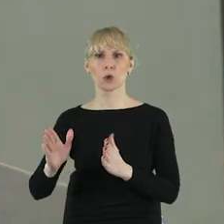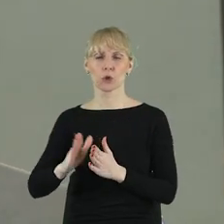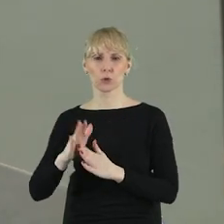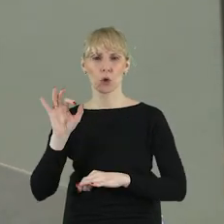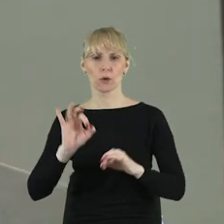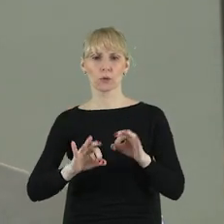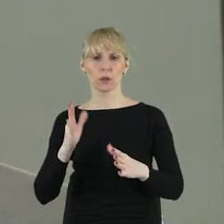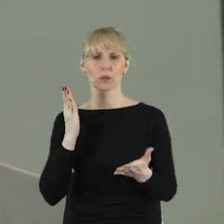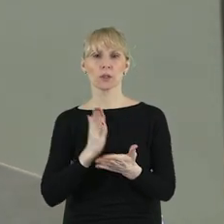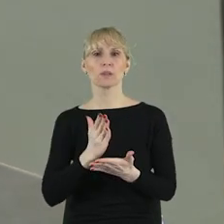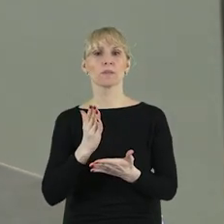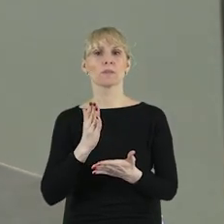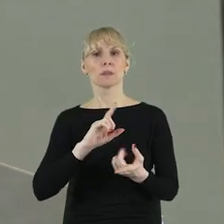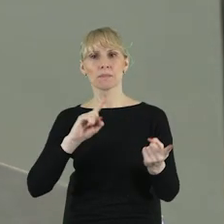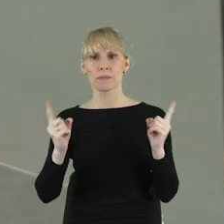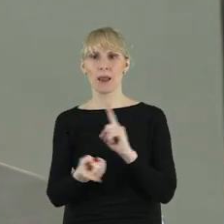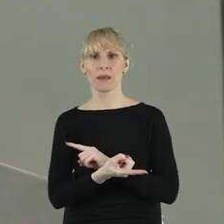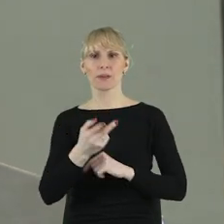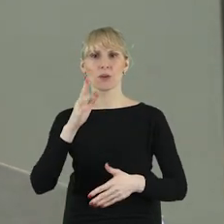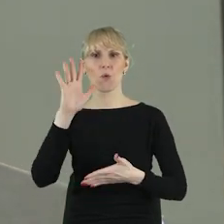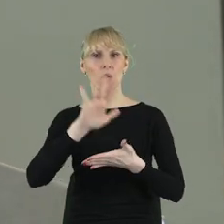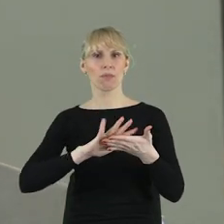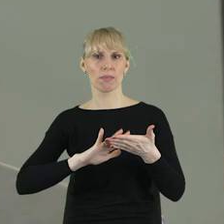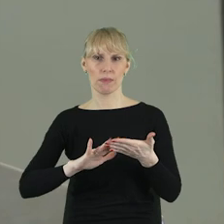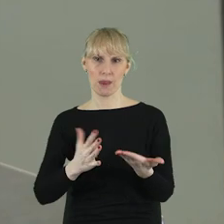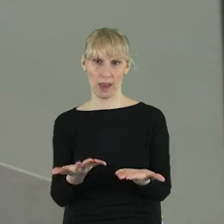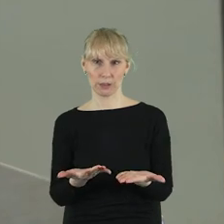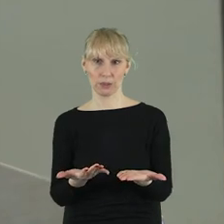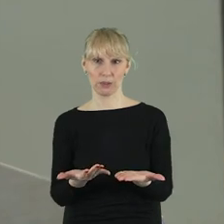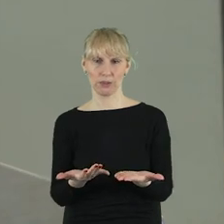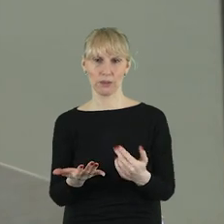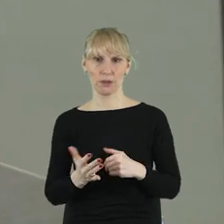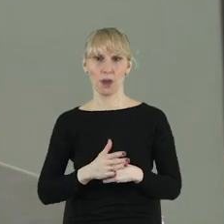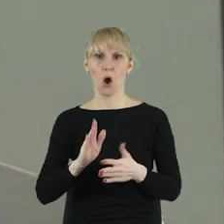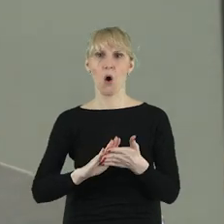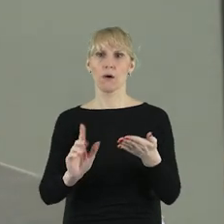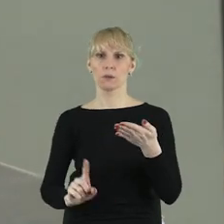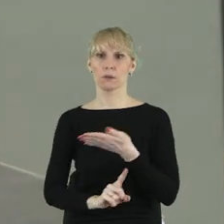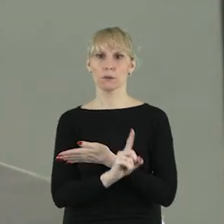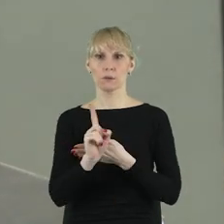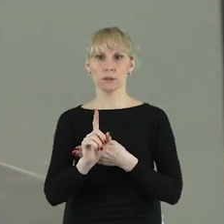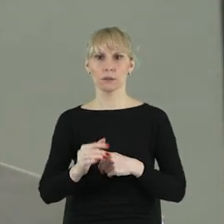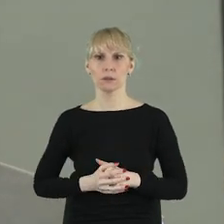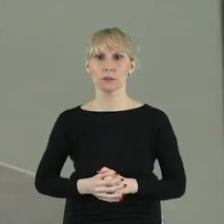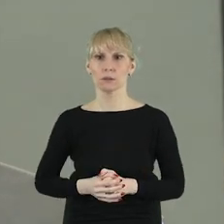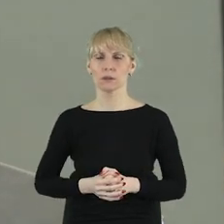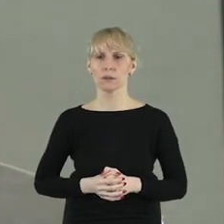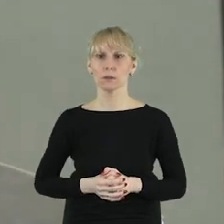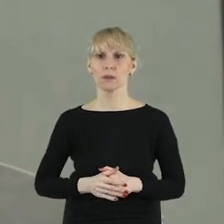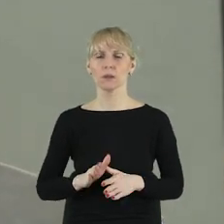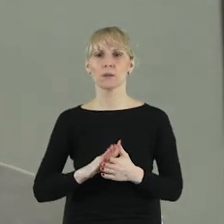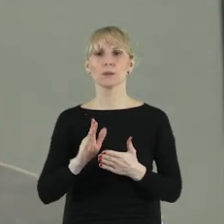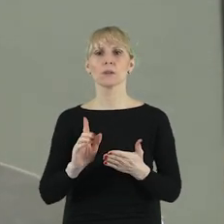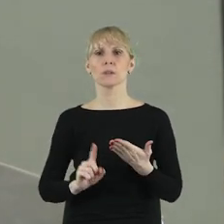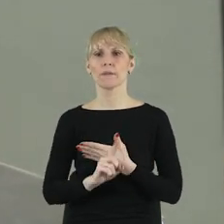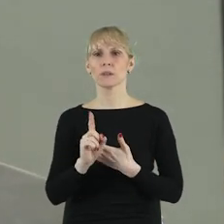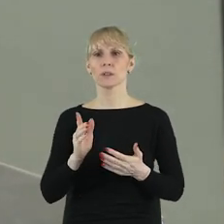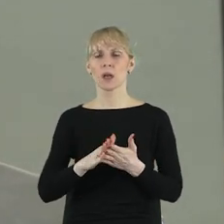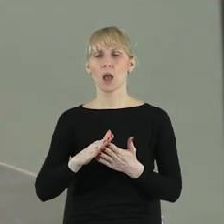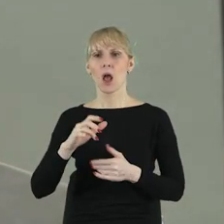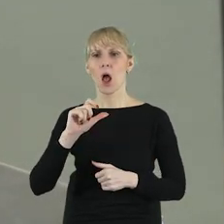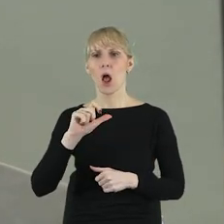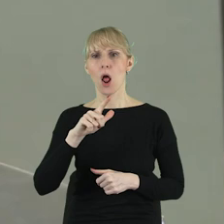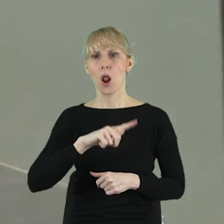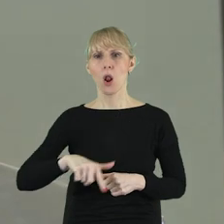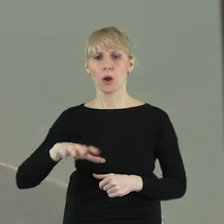porządku obrad, ale zmienił treść punktu, który mówił wystąpienia przedstawicieli lokalnych